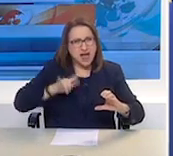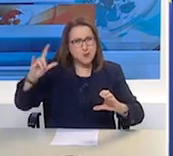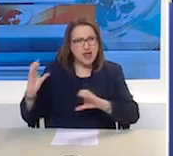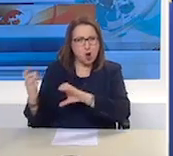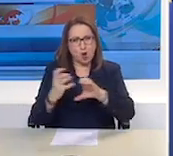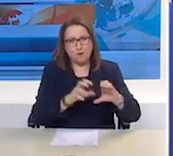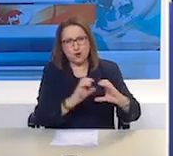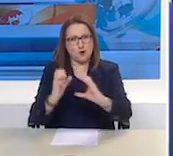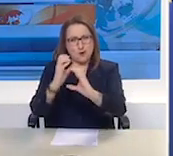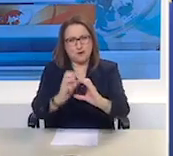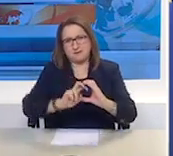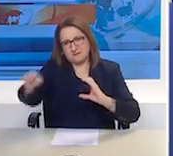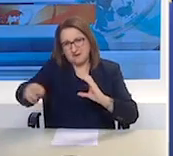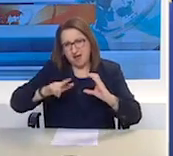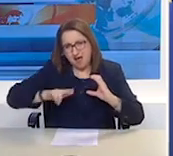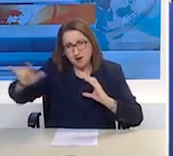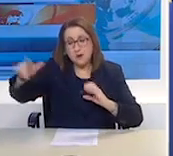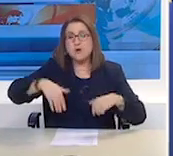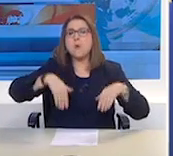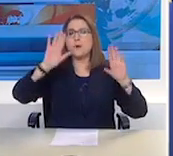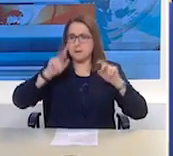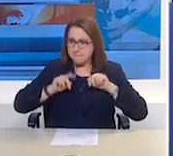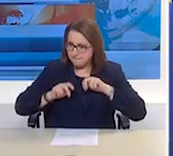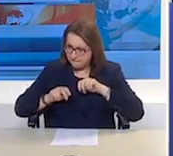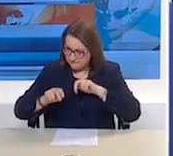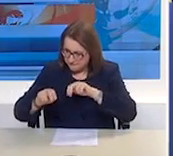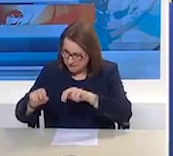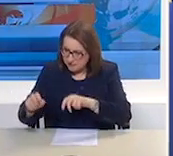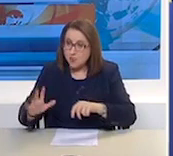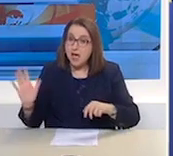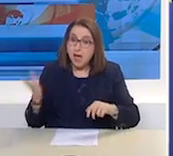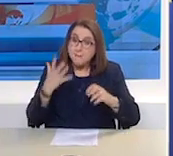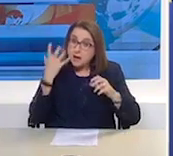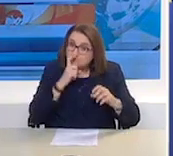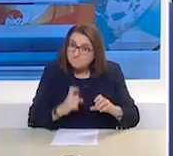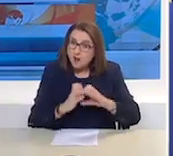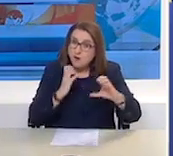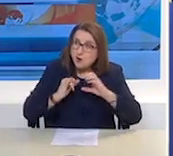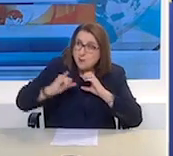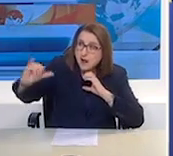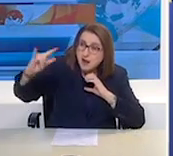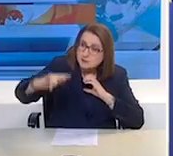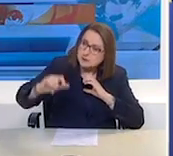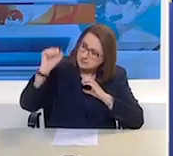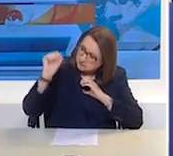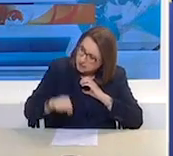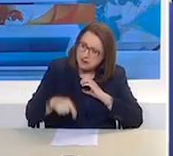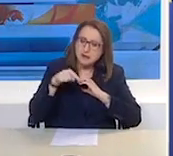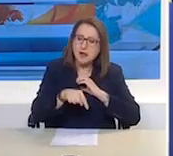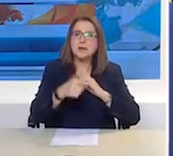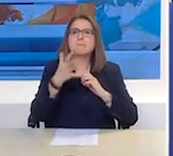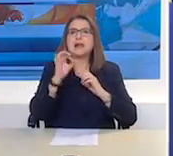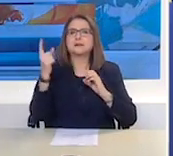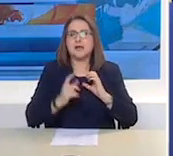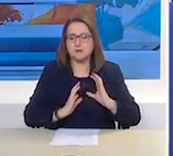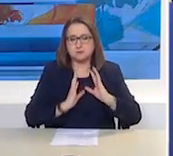της χωρητικότητάς του. Συσκευασίες με νερό, αντισηπτικό και σνακ βρίσκονται τοποθετημένες στην είσοδο του αεροσκάφους ή στην πύλη